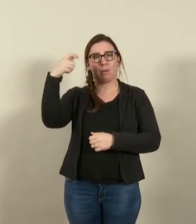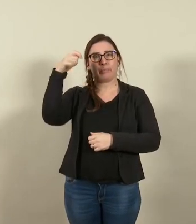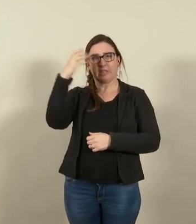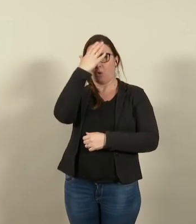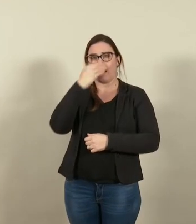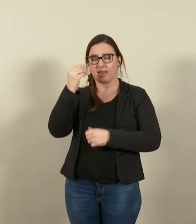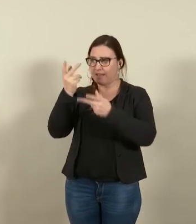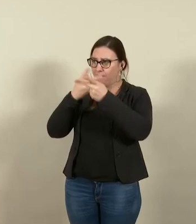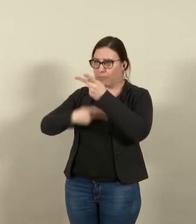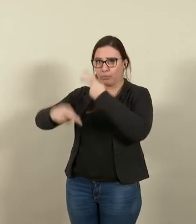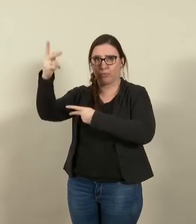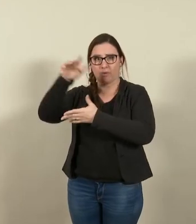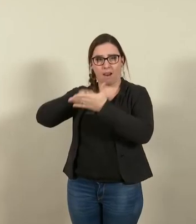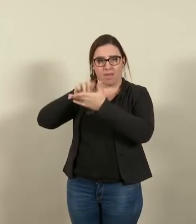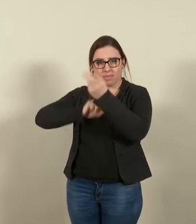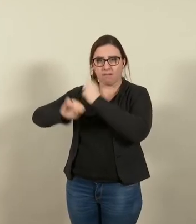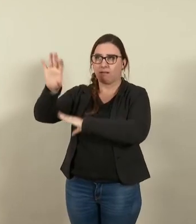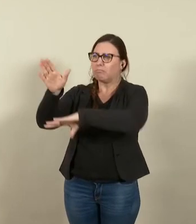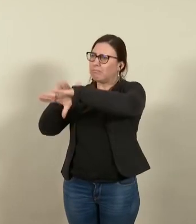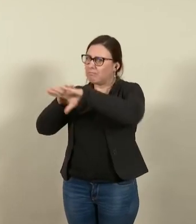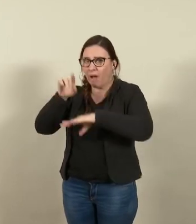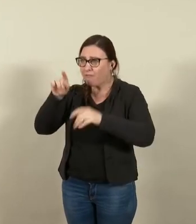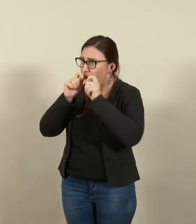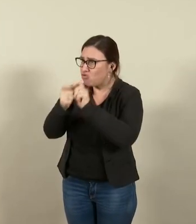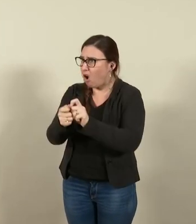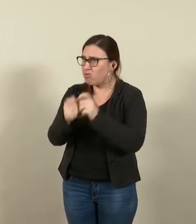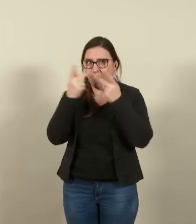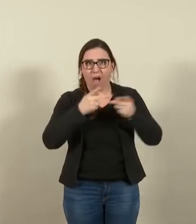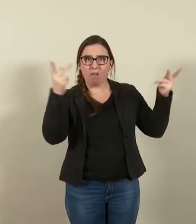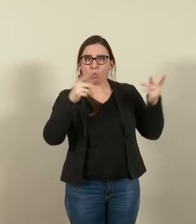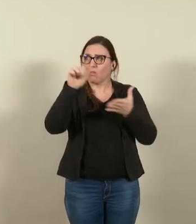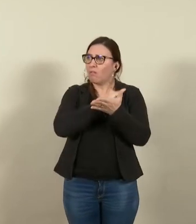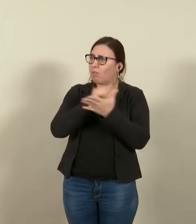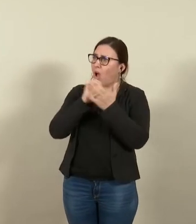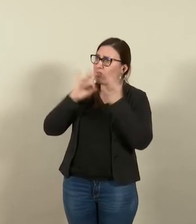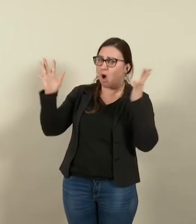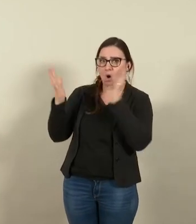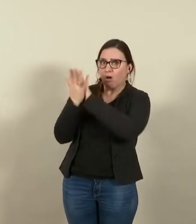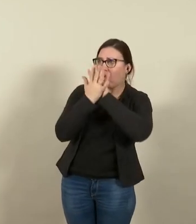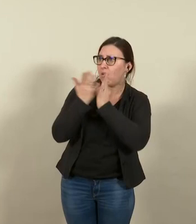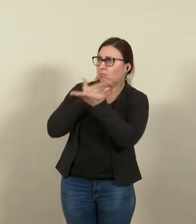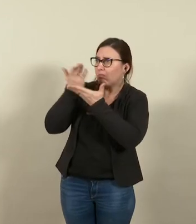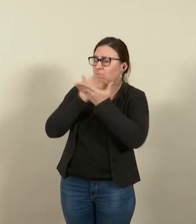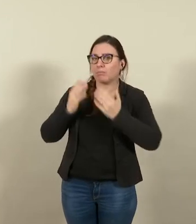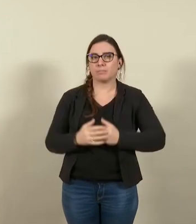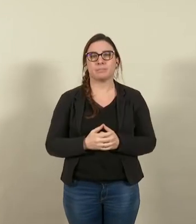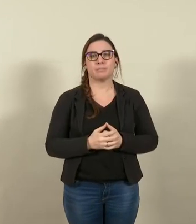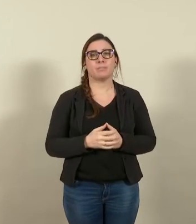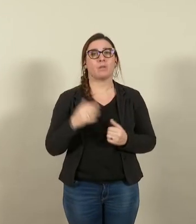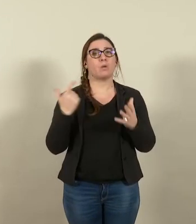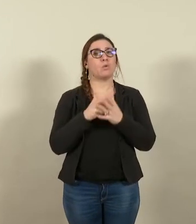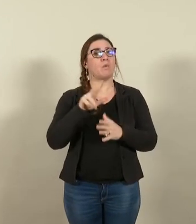SNCF pour qu'il reconsidère les évolutions annoncées sans aucune concertation pourtant dès